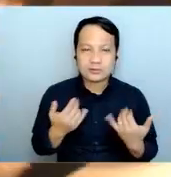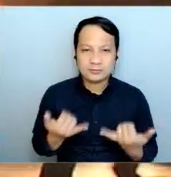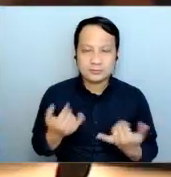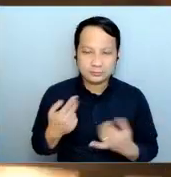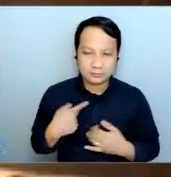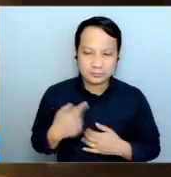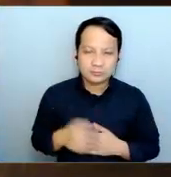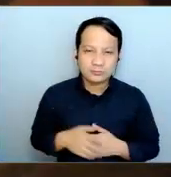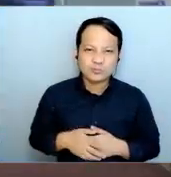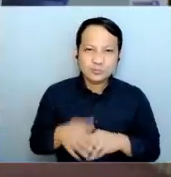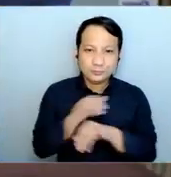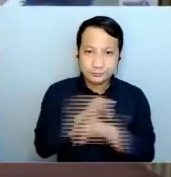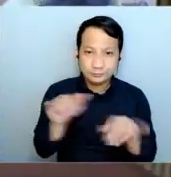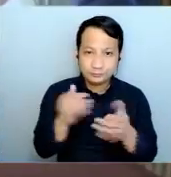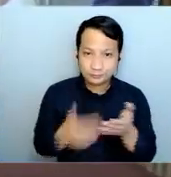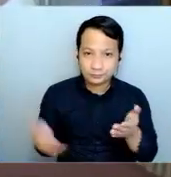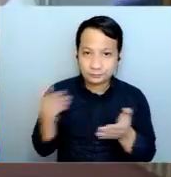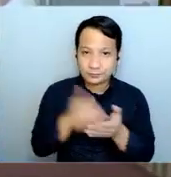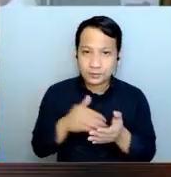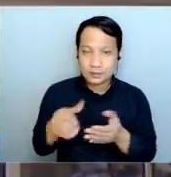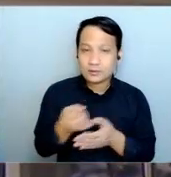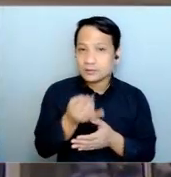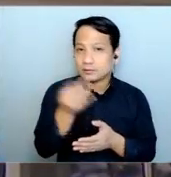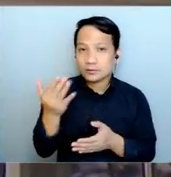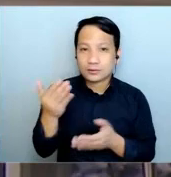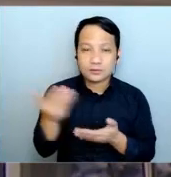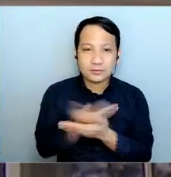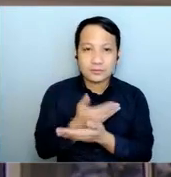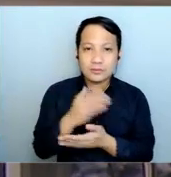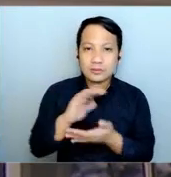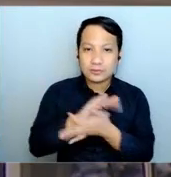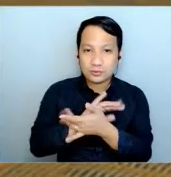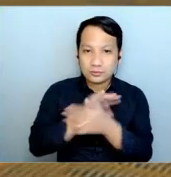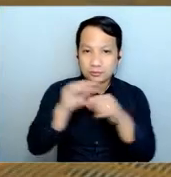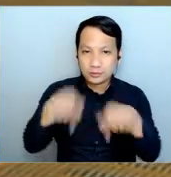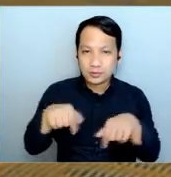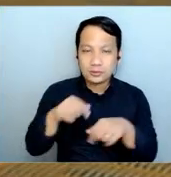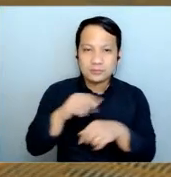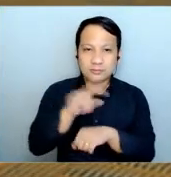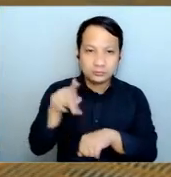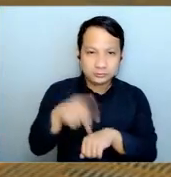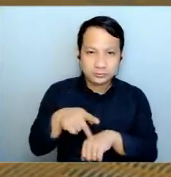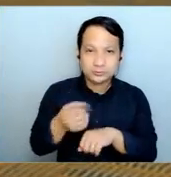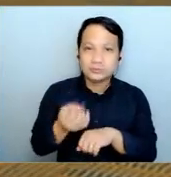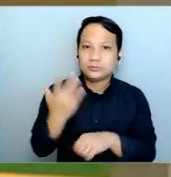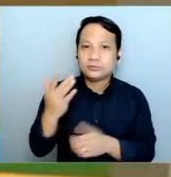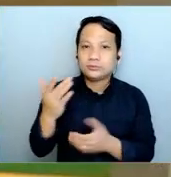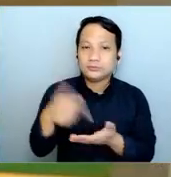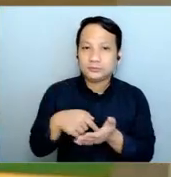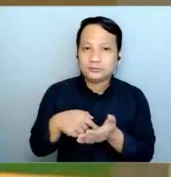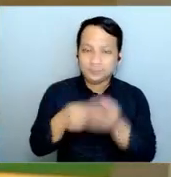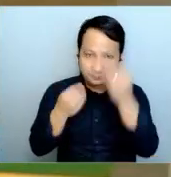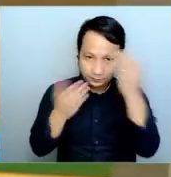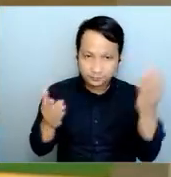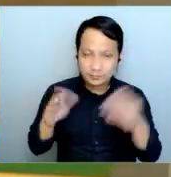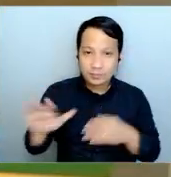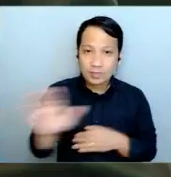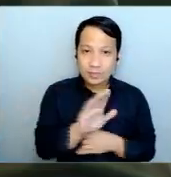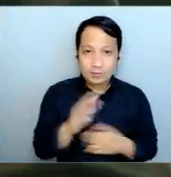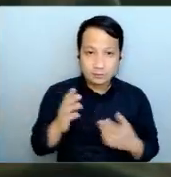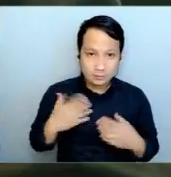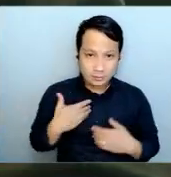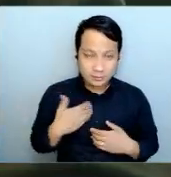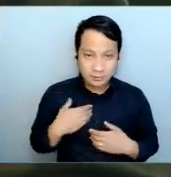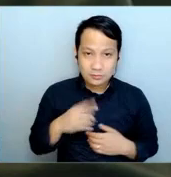Sabay sa muling pagsipa ng bilang ng mga bagong COVID-19 cases sa bansa, sumipa rin ang bilang ng mga natatanggap na tawag ng